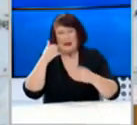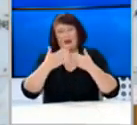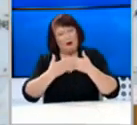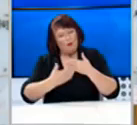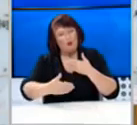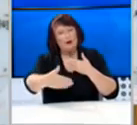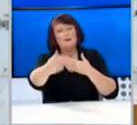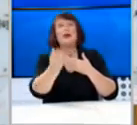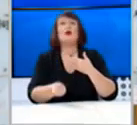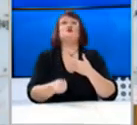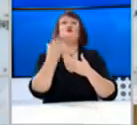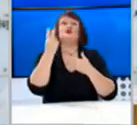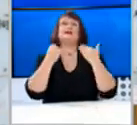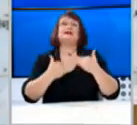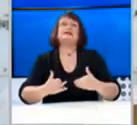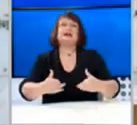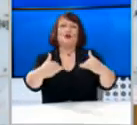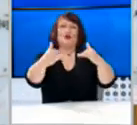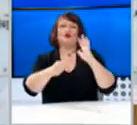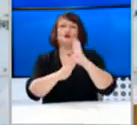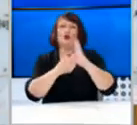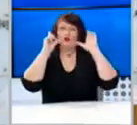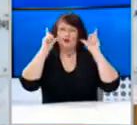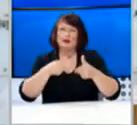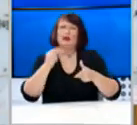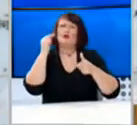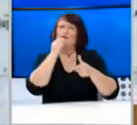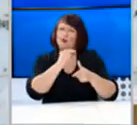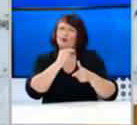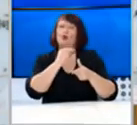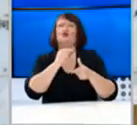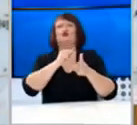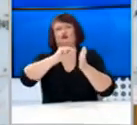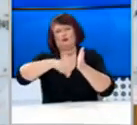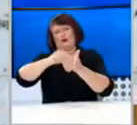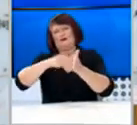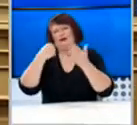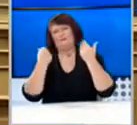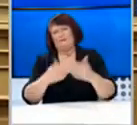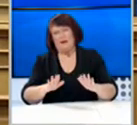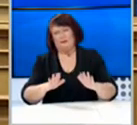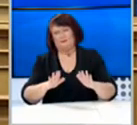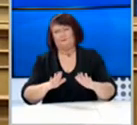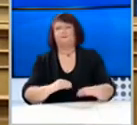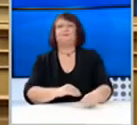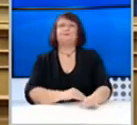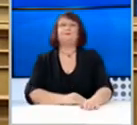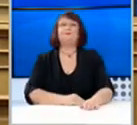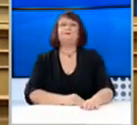της Δημοκρατίας Κατερίνα Σακελαροπούλου, ο Πρωθυπουργός Κυριάκος Μητσοτάκης.